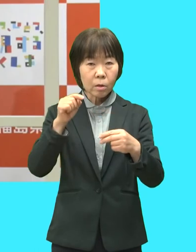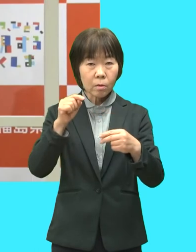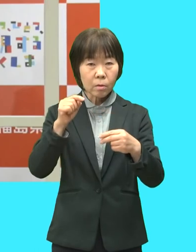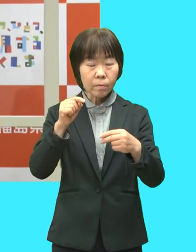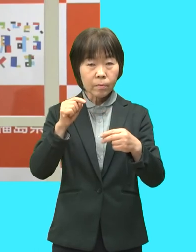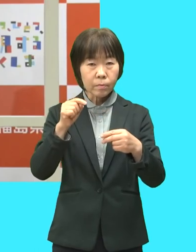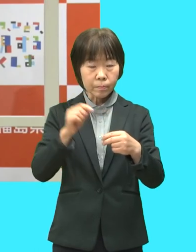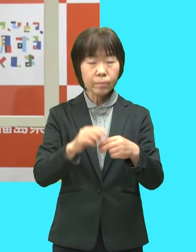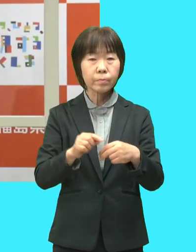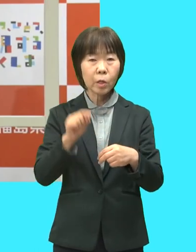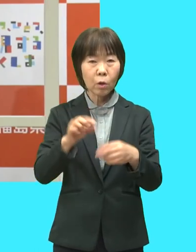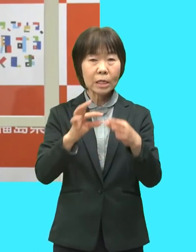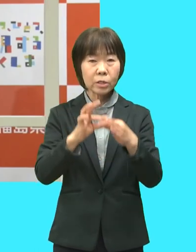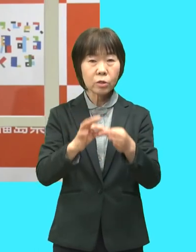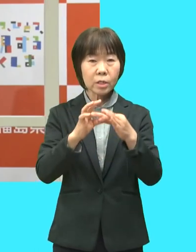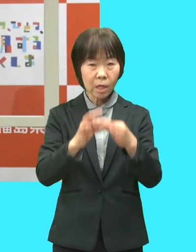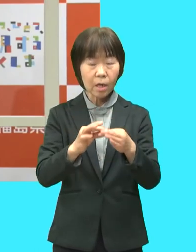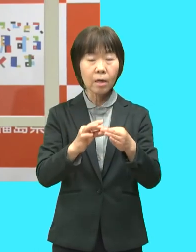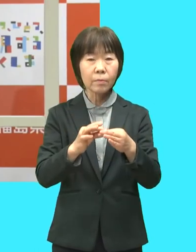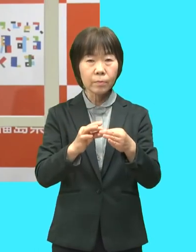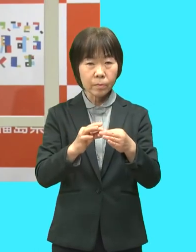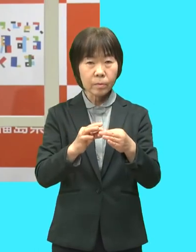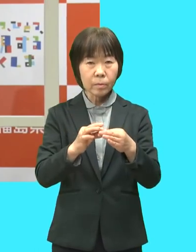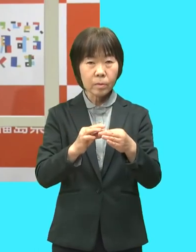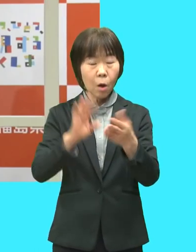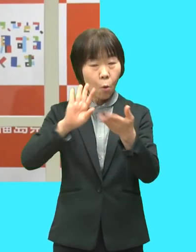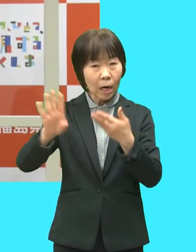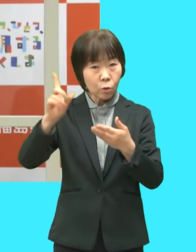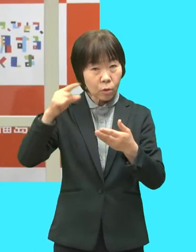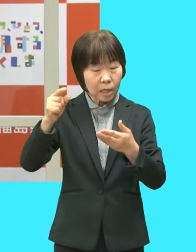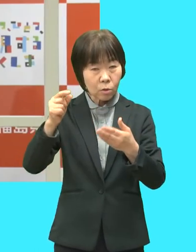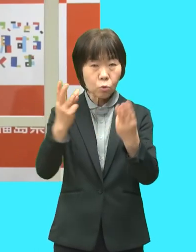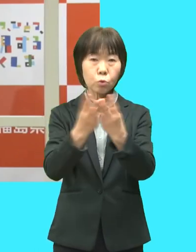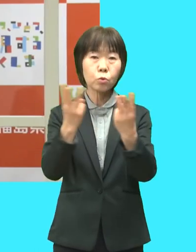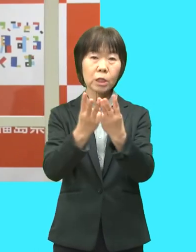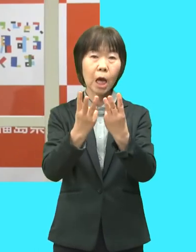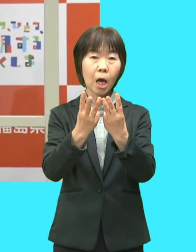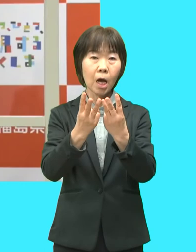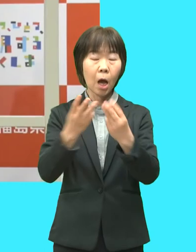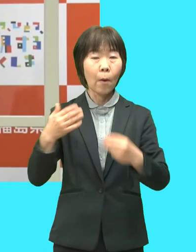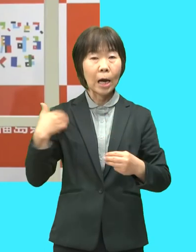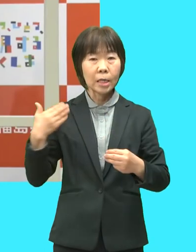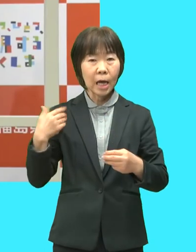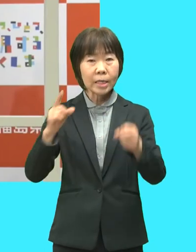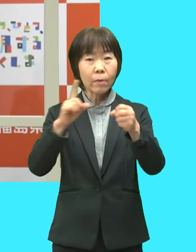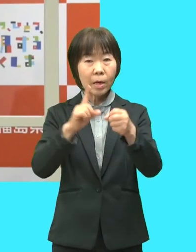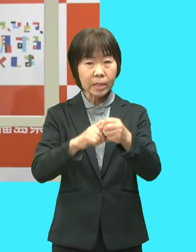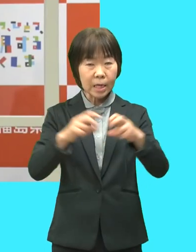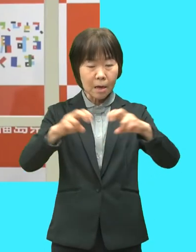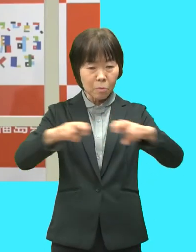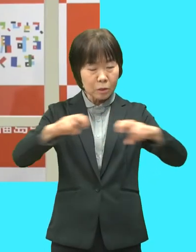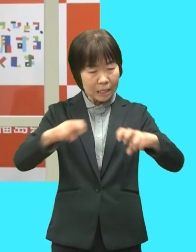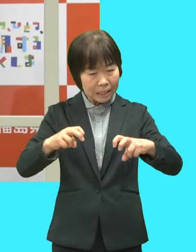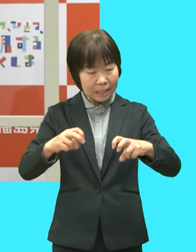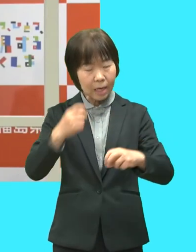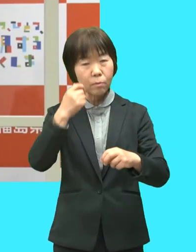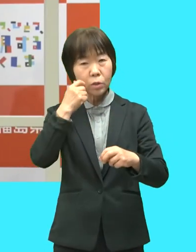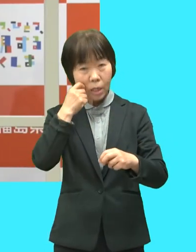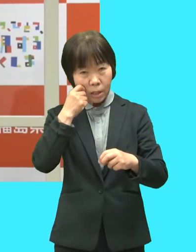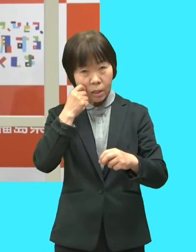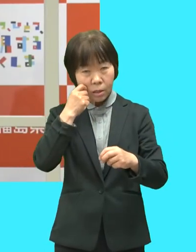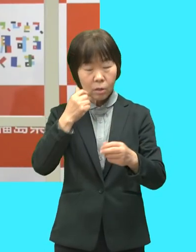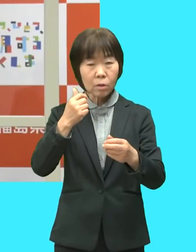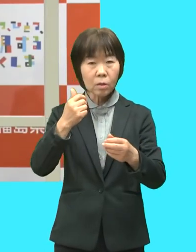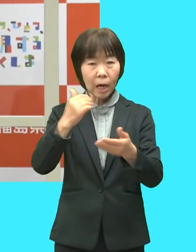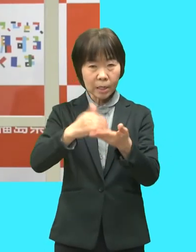やはり事務方にも聞いてはみるんですけれども、他県の数字がやっぱり入ってきにくいので、どうしても分析しようにも限界があるというようなお話を聞きま